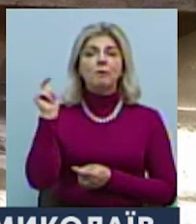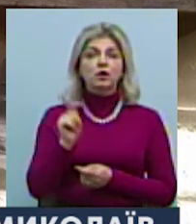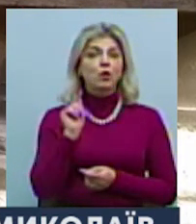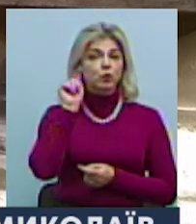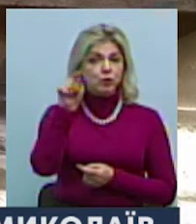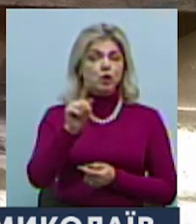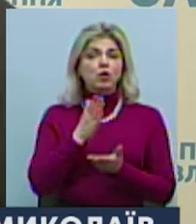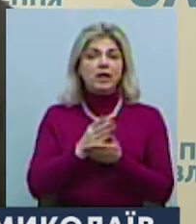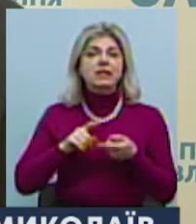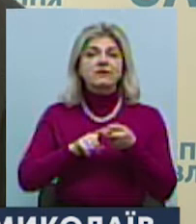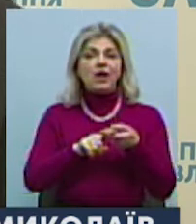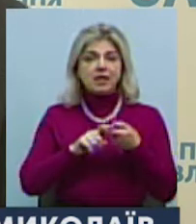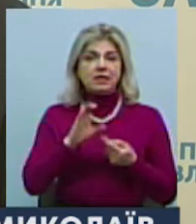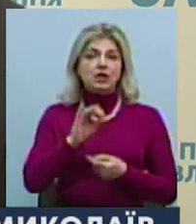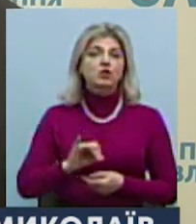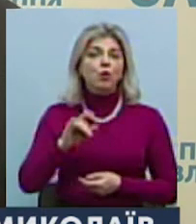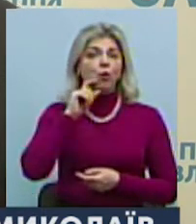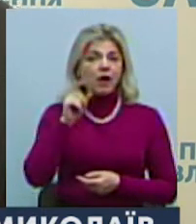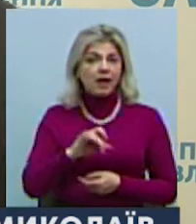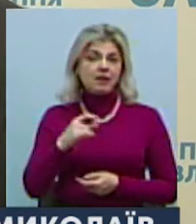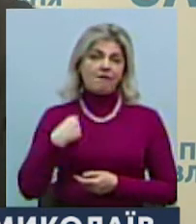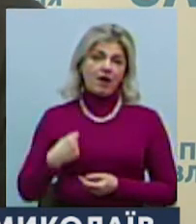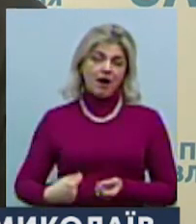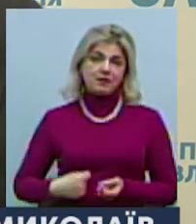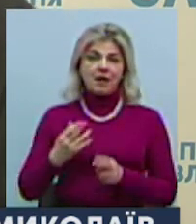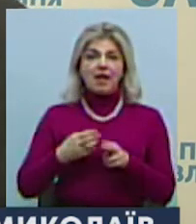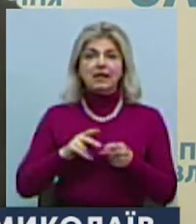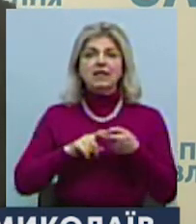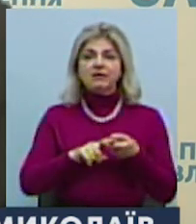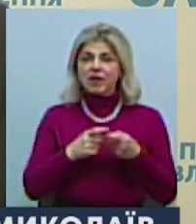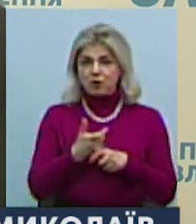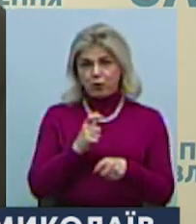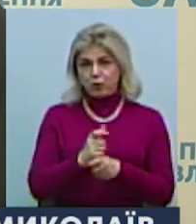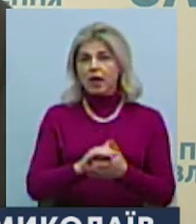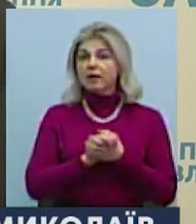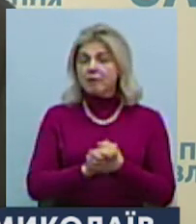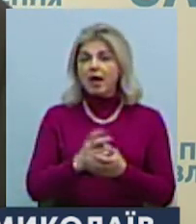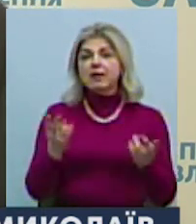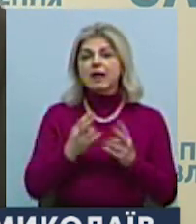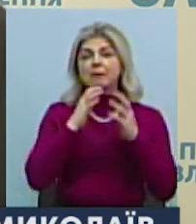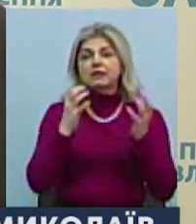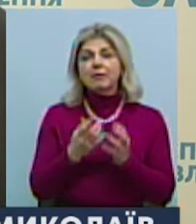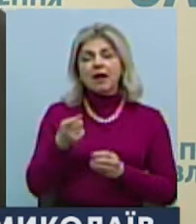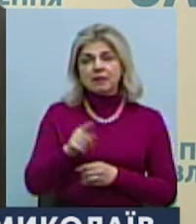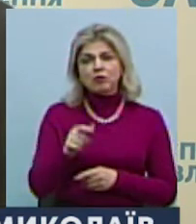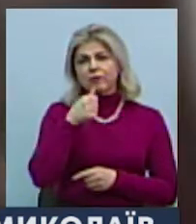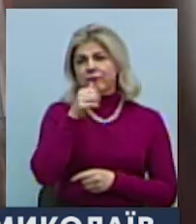що є зв'язок між історією України та історією Франції. І цей зв'язок дуже тісний. І треба його зберегти так, щоб на століття.